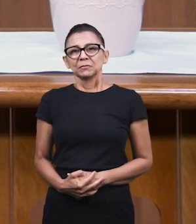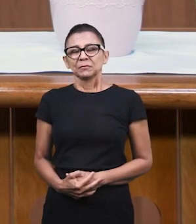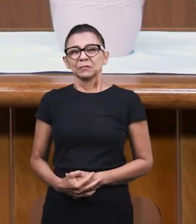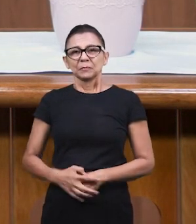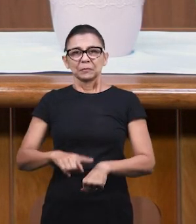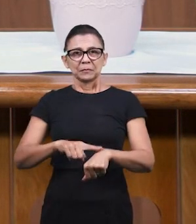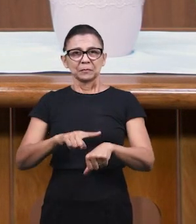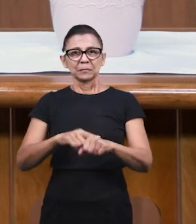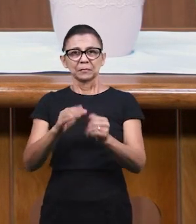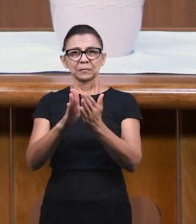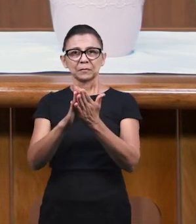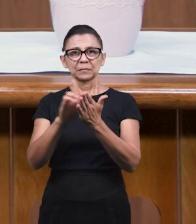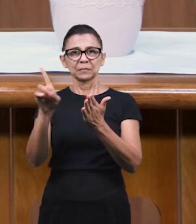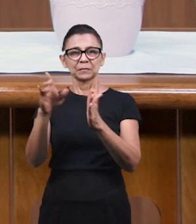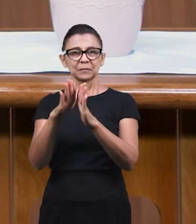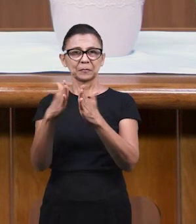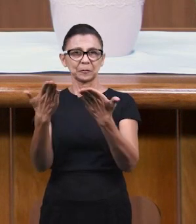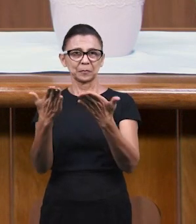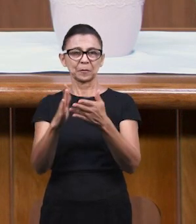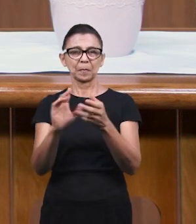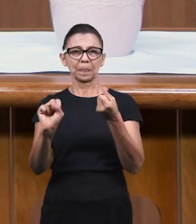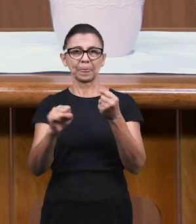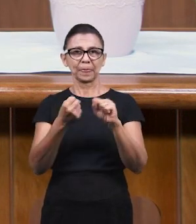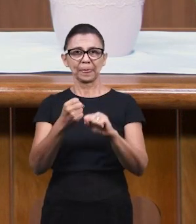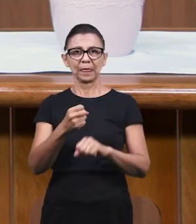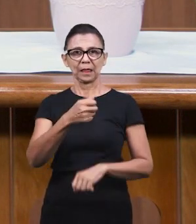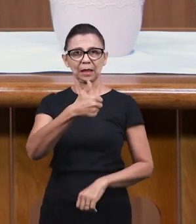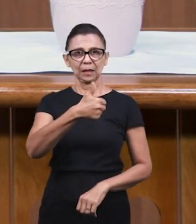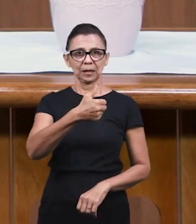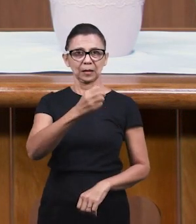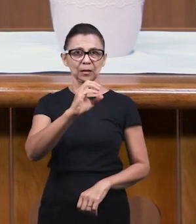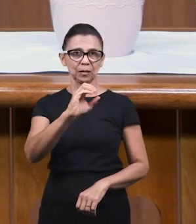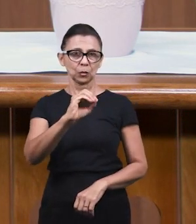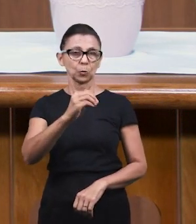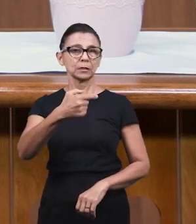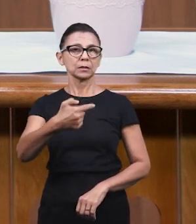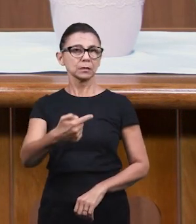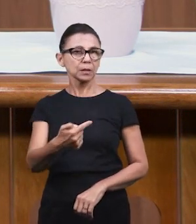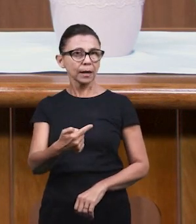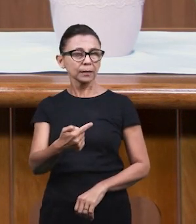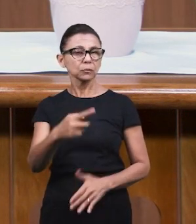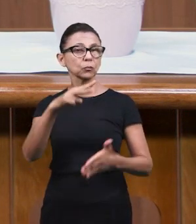Возлюбленные, мы откроем Слово Божие на книге